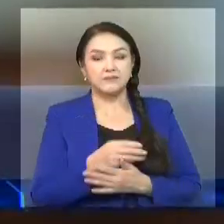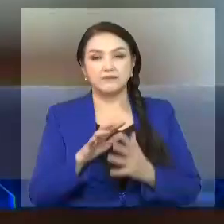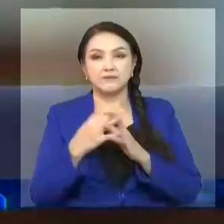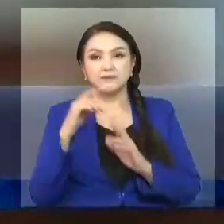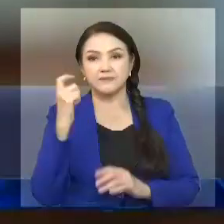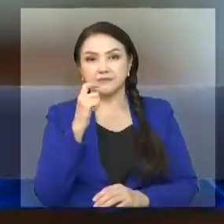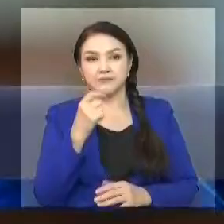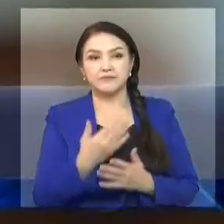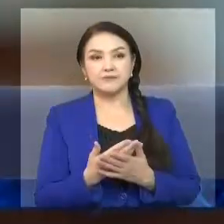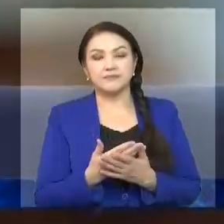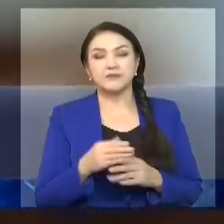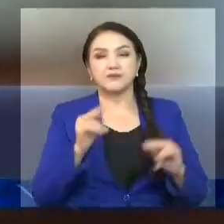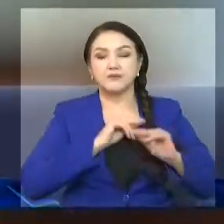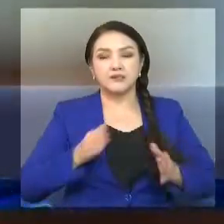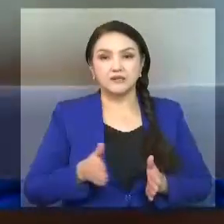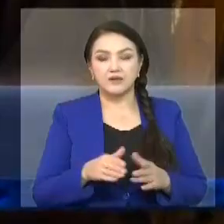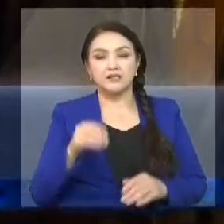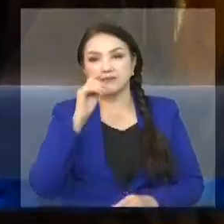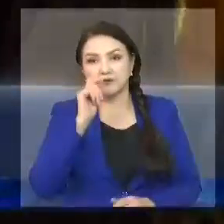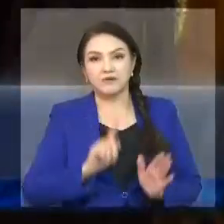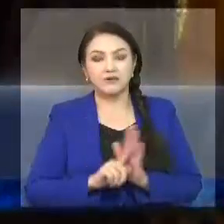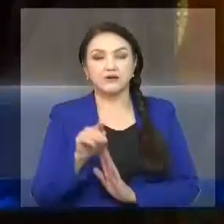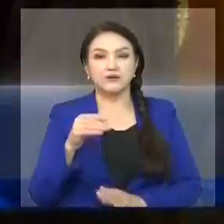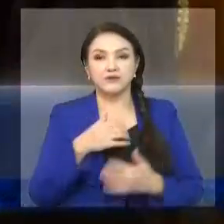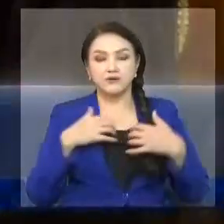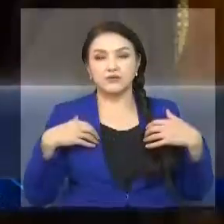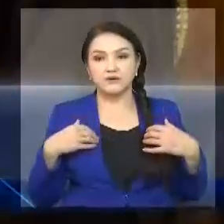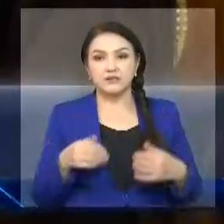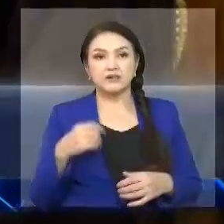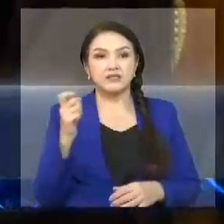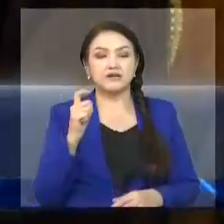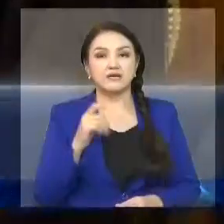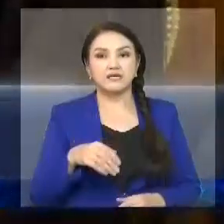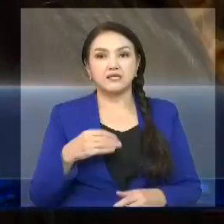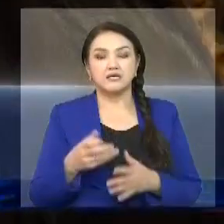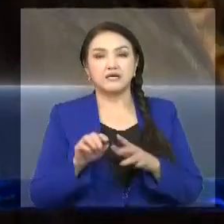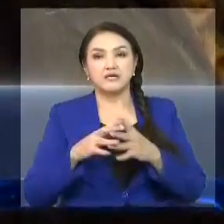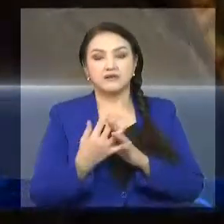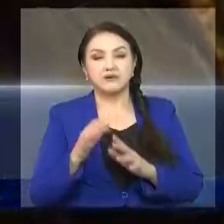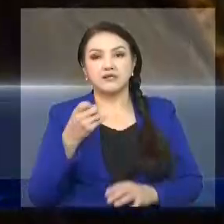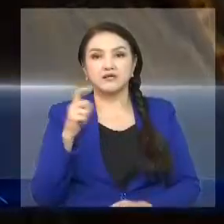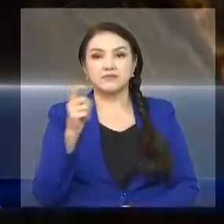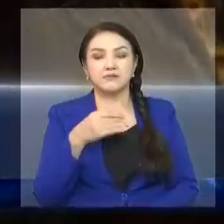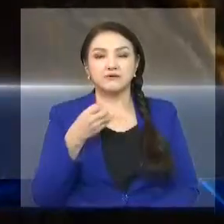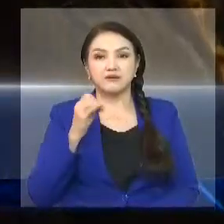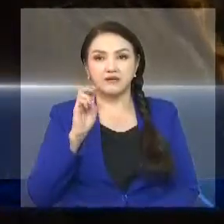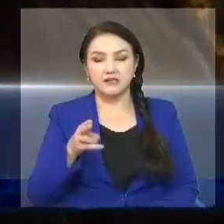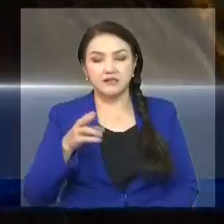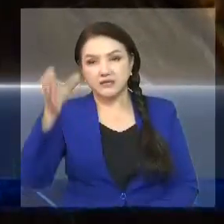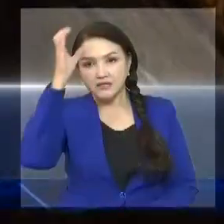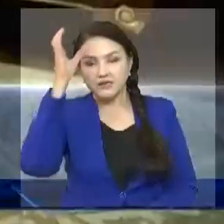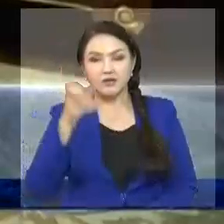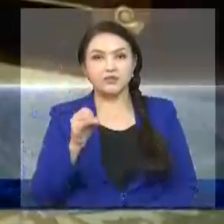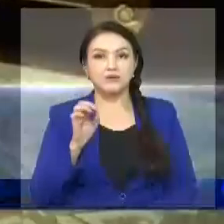сельскохозяйственной отрасли. Свой трудовой путь мужчина начал зоотехником в мясном хозяйстве совхоза «Новороссийск» в Хромтауском районе. Благо, соответствующее образование